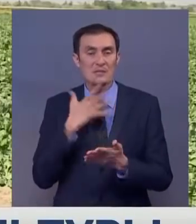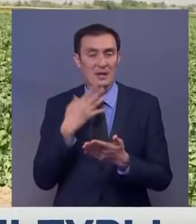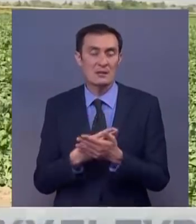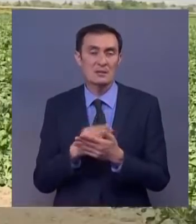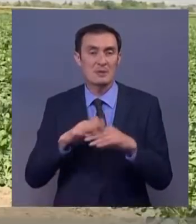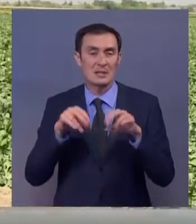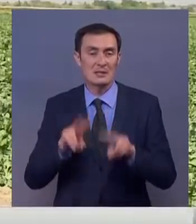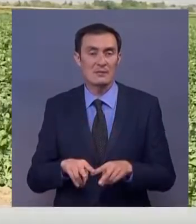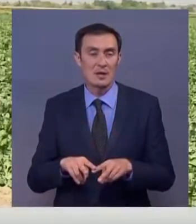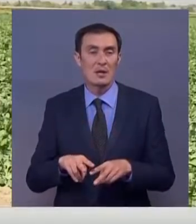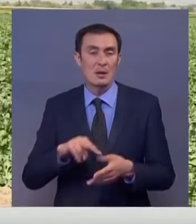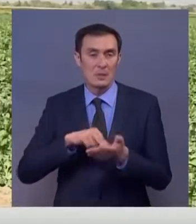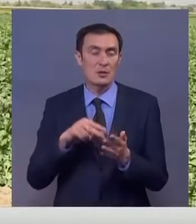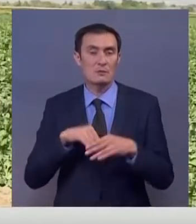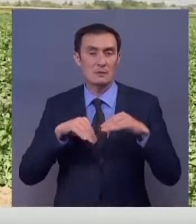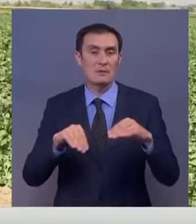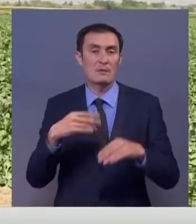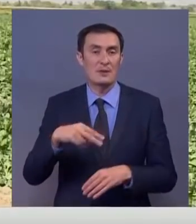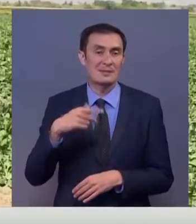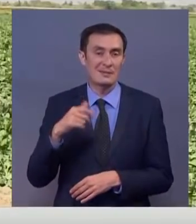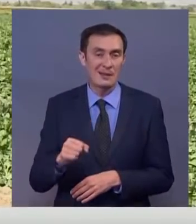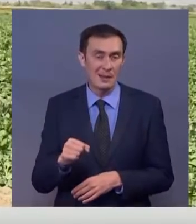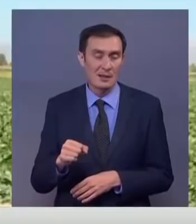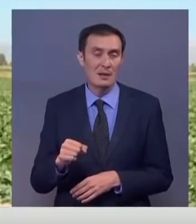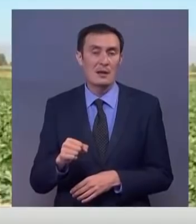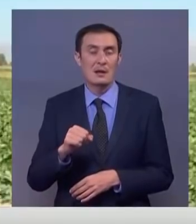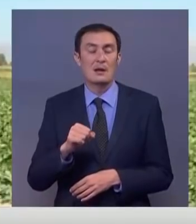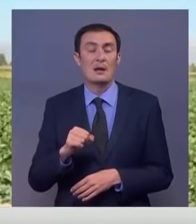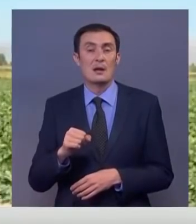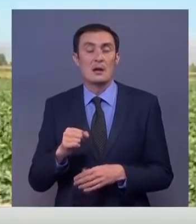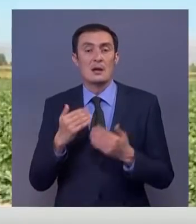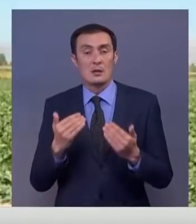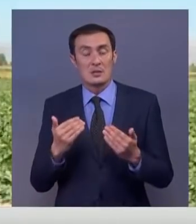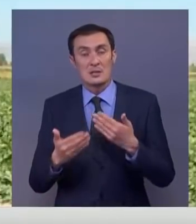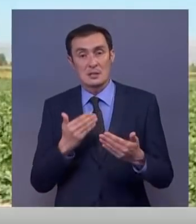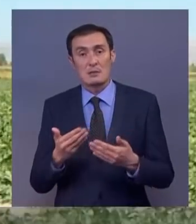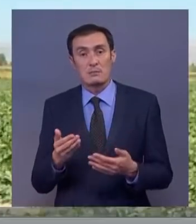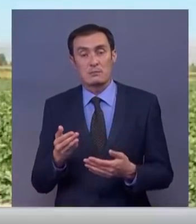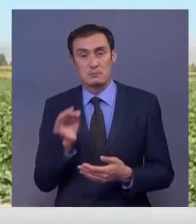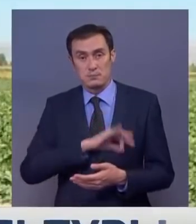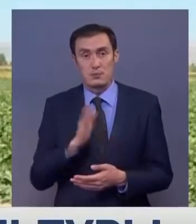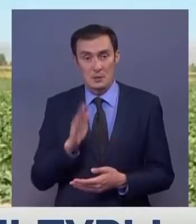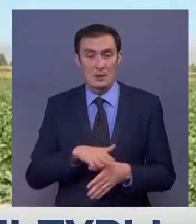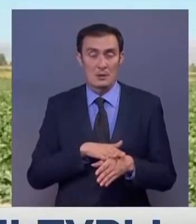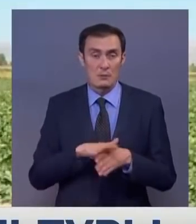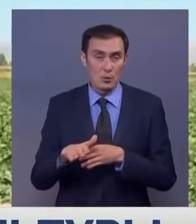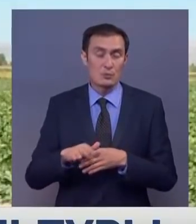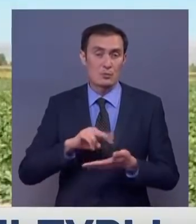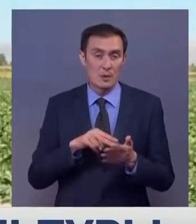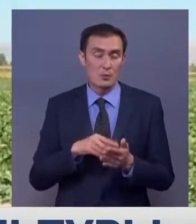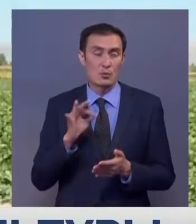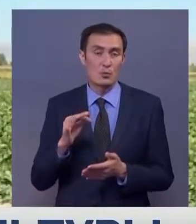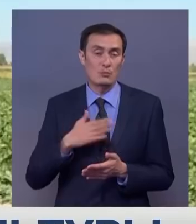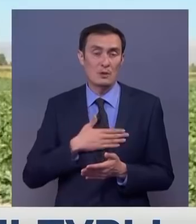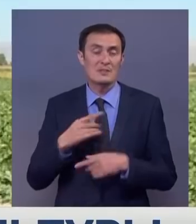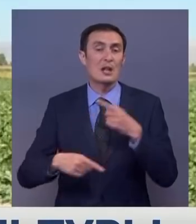сеять на 20 гектарные пробные озимый рапс. Если урожай здесь нормальный будет, реализация нормальная, тогда мы